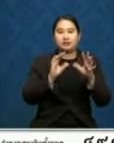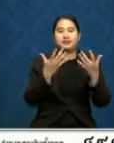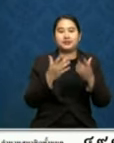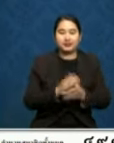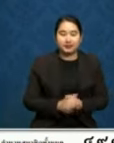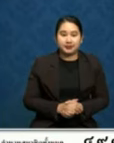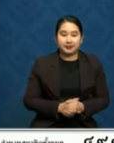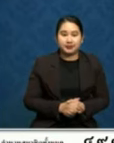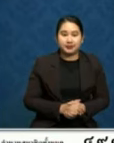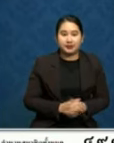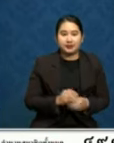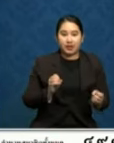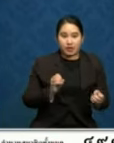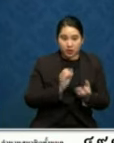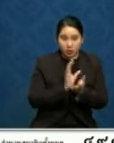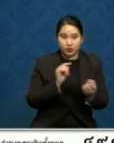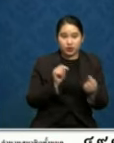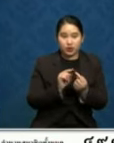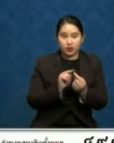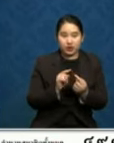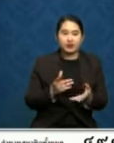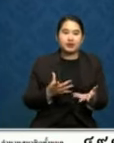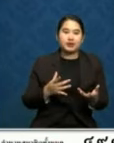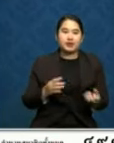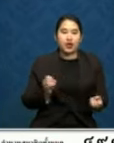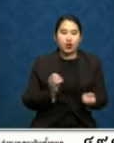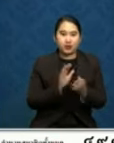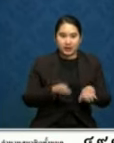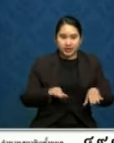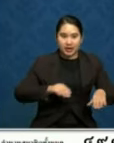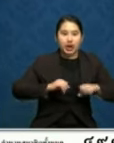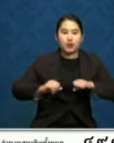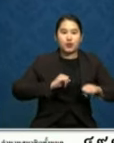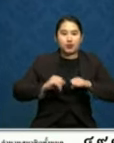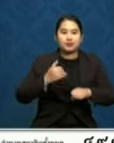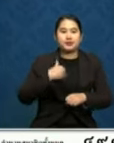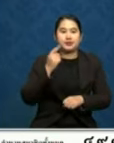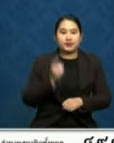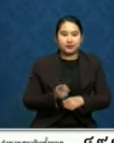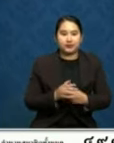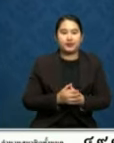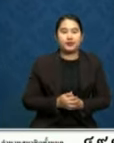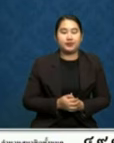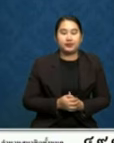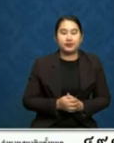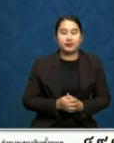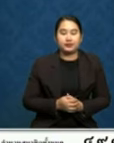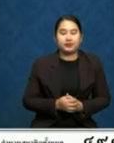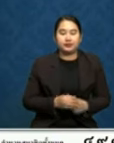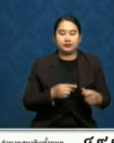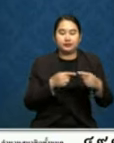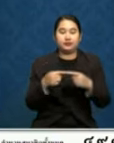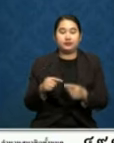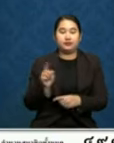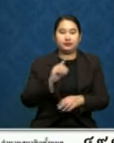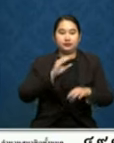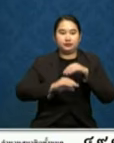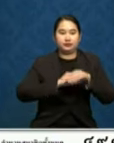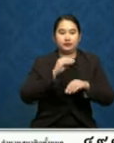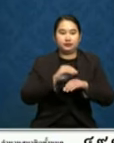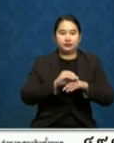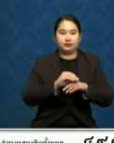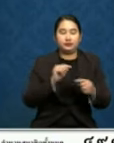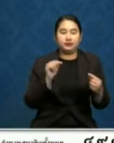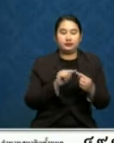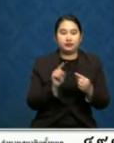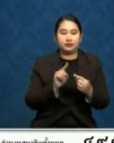ค่ะส่งผลกระทบต่อทางบวกต่อเด็กและเยาวชนในสถานพินิจได้จริงต่อมาค่ะในโครงการเพิ่มประสิท